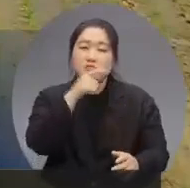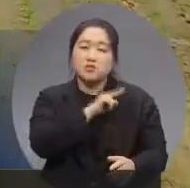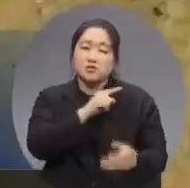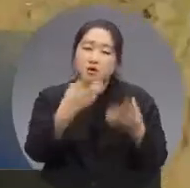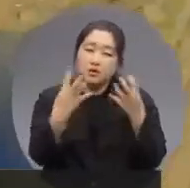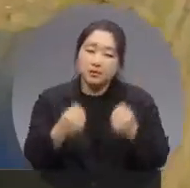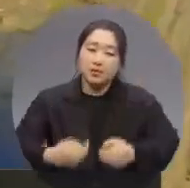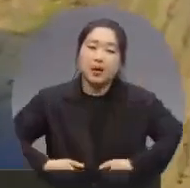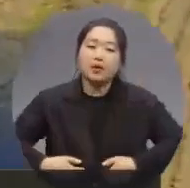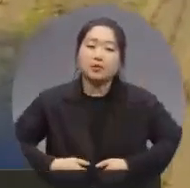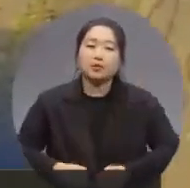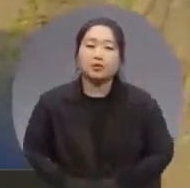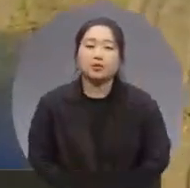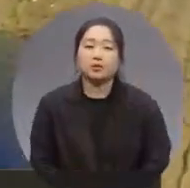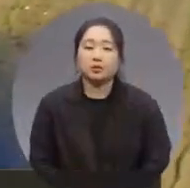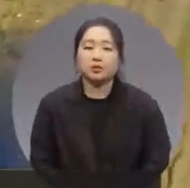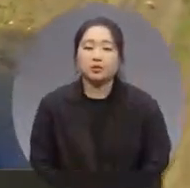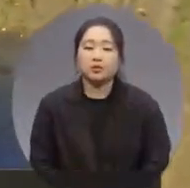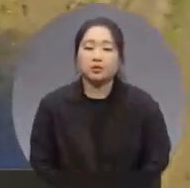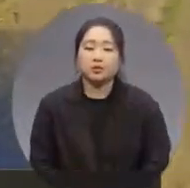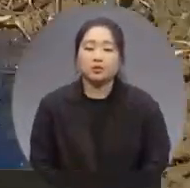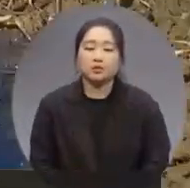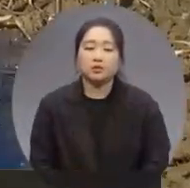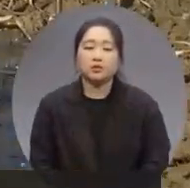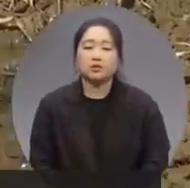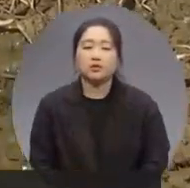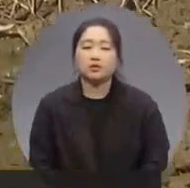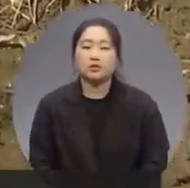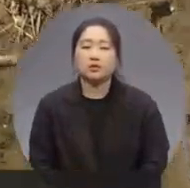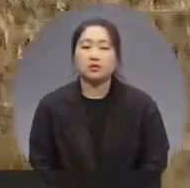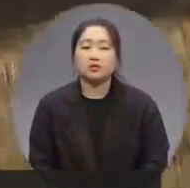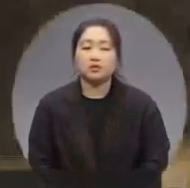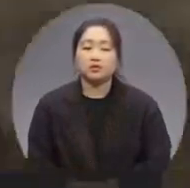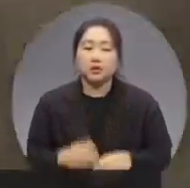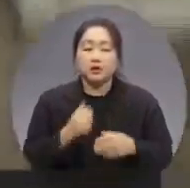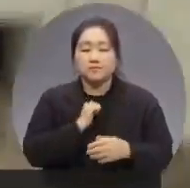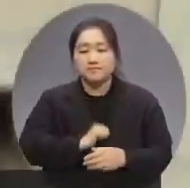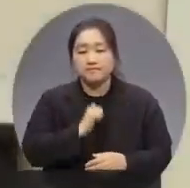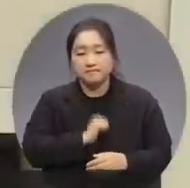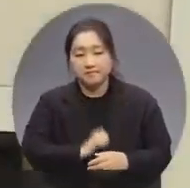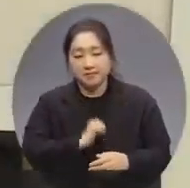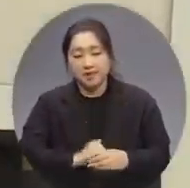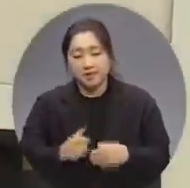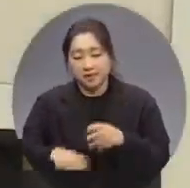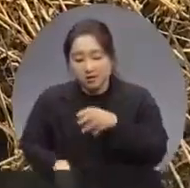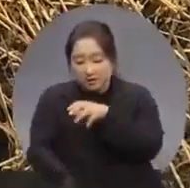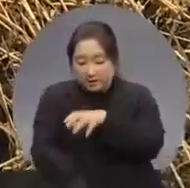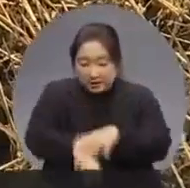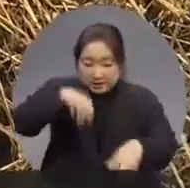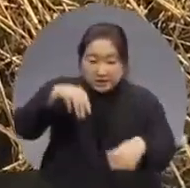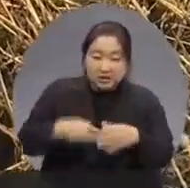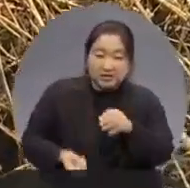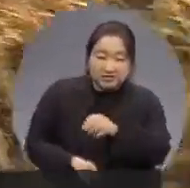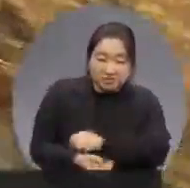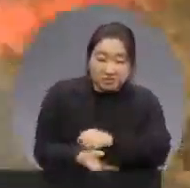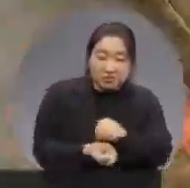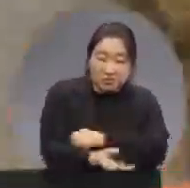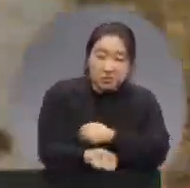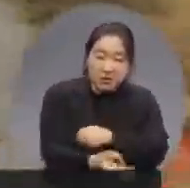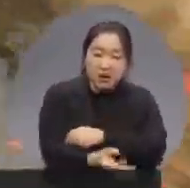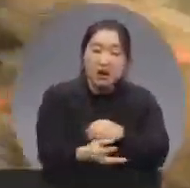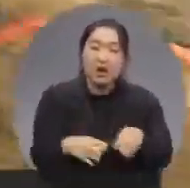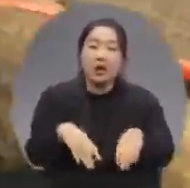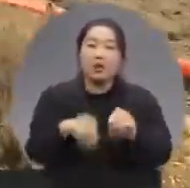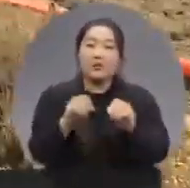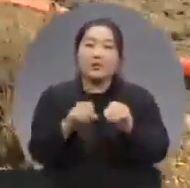농업인들이 요 기간에 물이 제일 많이 필요할 때문에 요 견디다 못한 농민은 지하수를 퍼 올리지만 말 그대로 마른